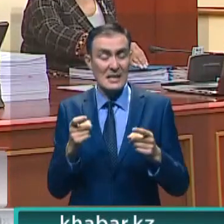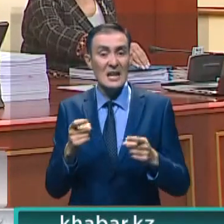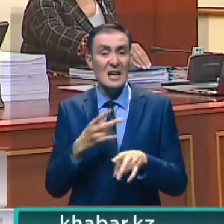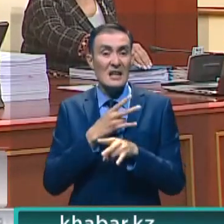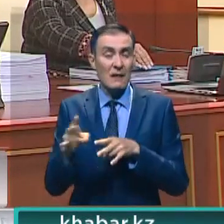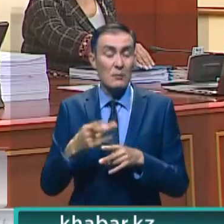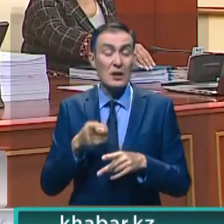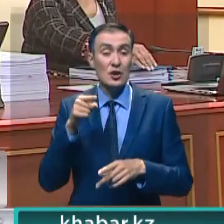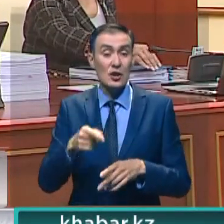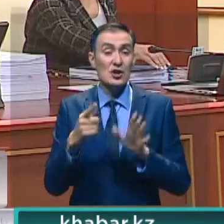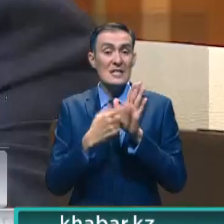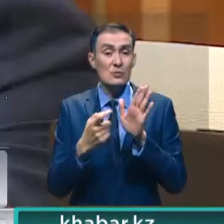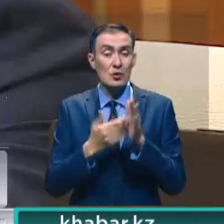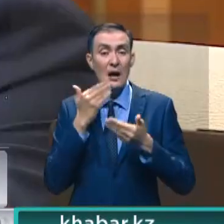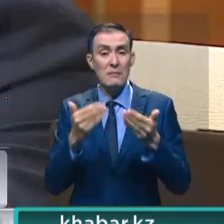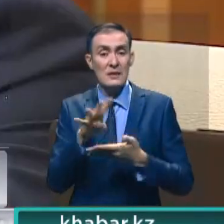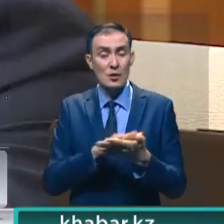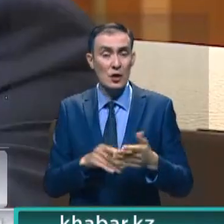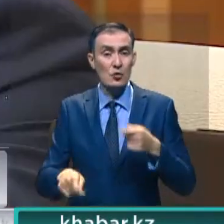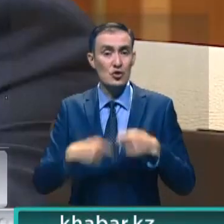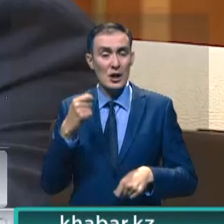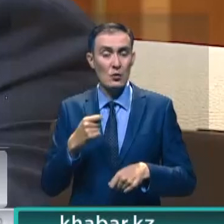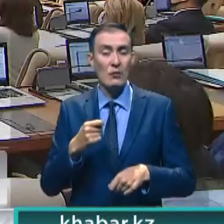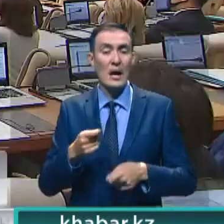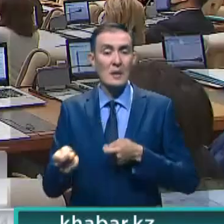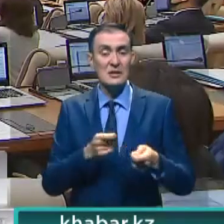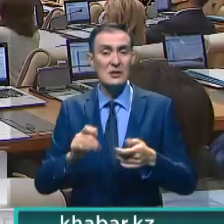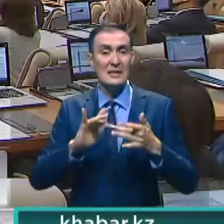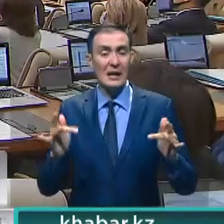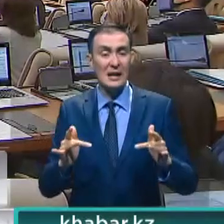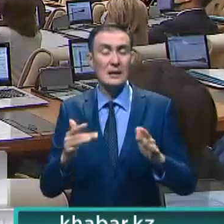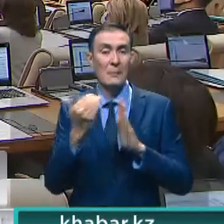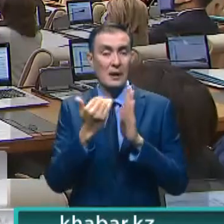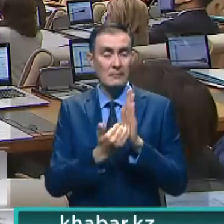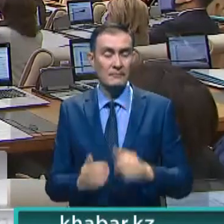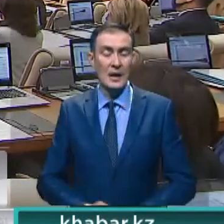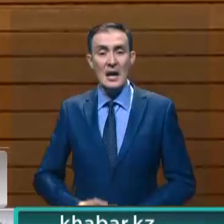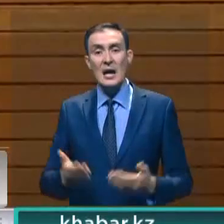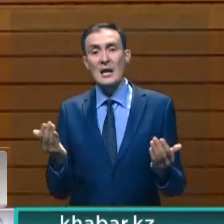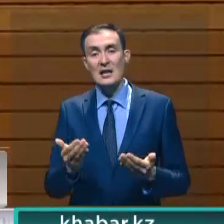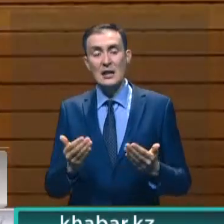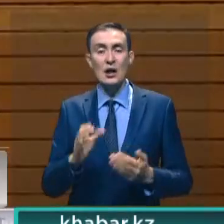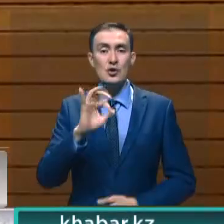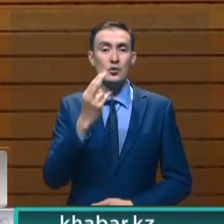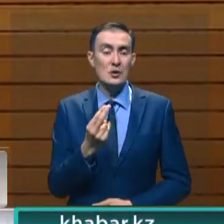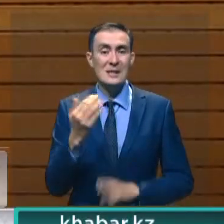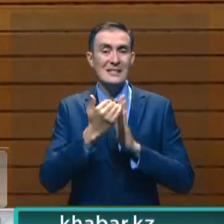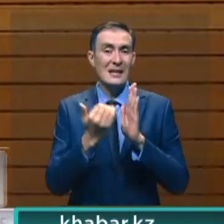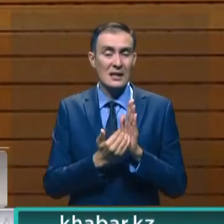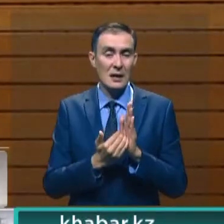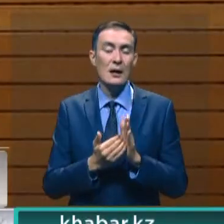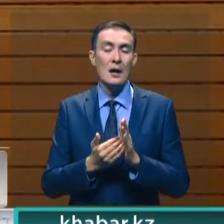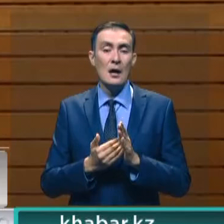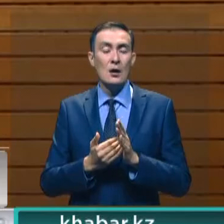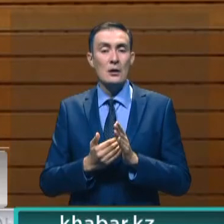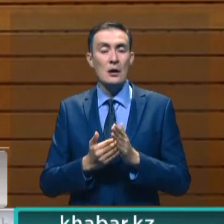направлено 1700 обращений о нарушениях в администрации соцсетей и мессенджеров. Какие-то социальные сети, скажем так,